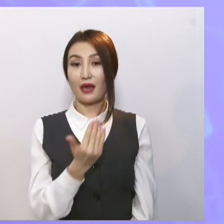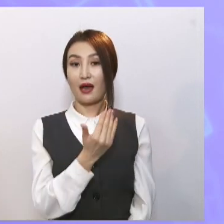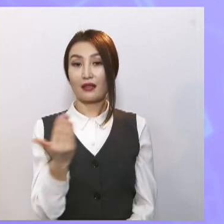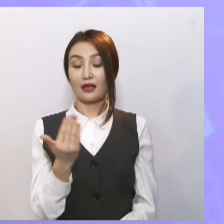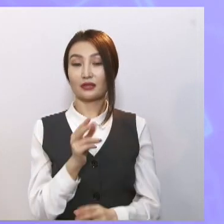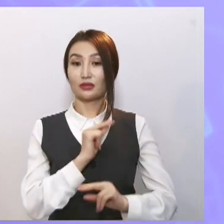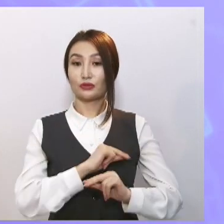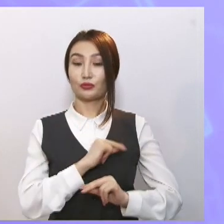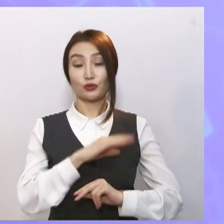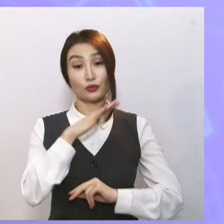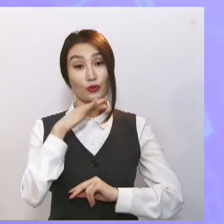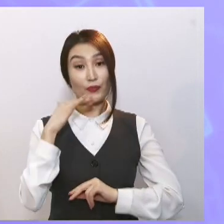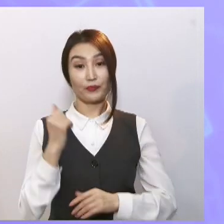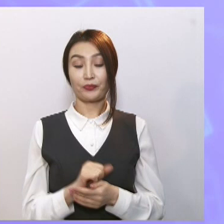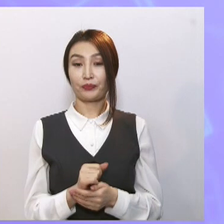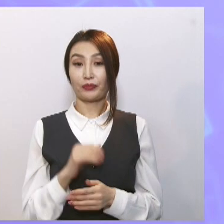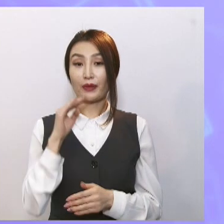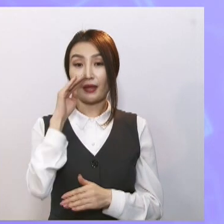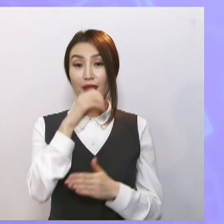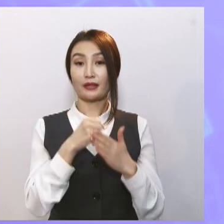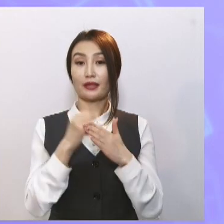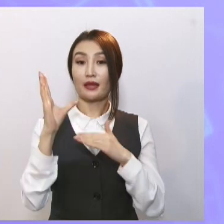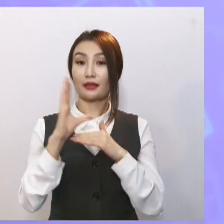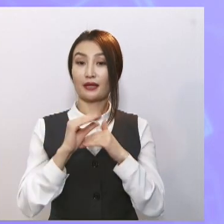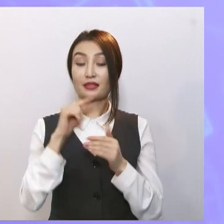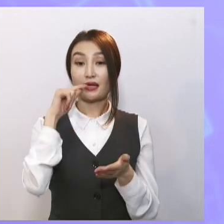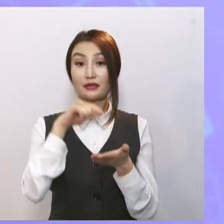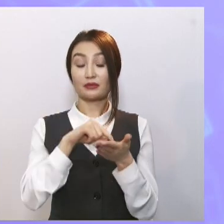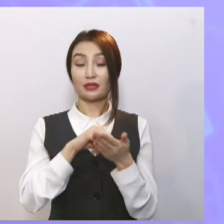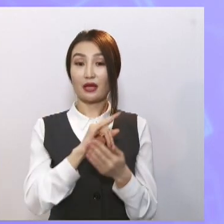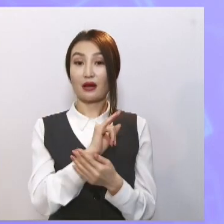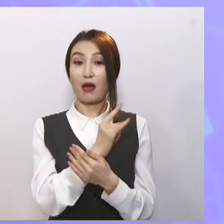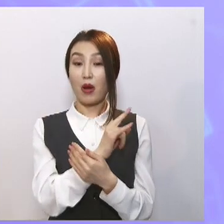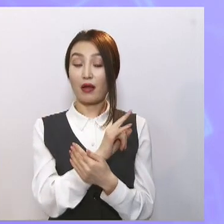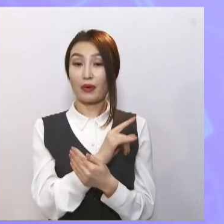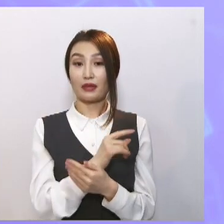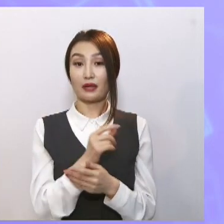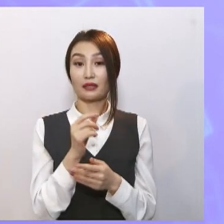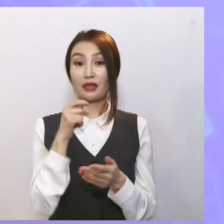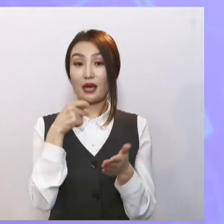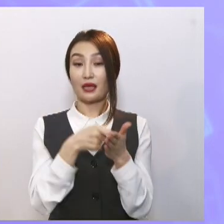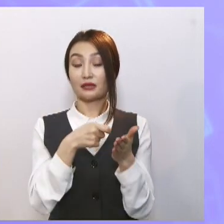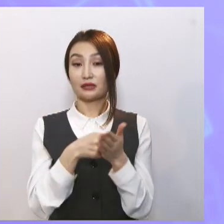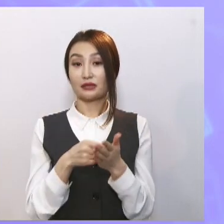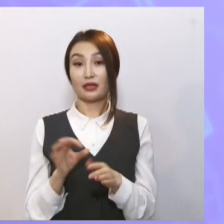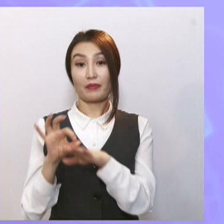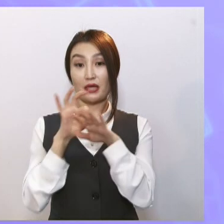Алардын жумушу көп. Эртеден кечке чымчыктар балапандарына жем ташышат.